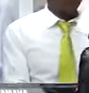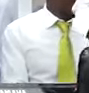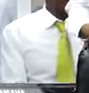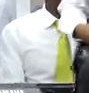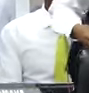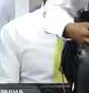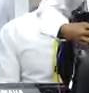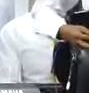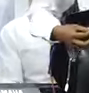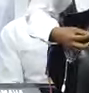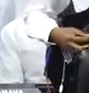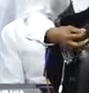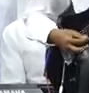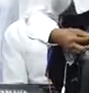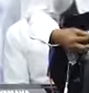Popote ulipo,